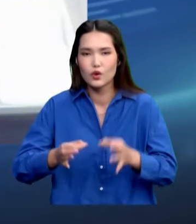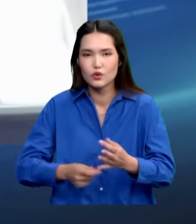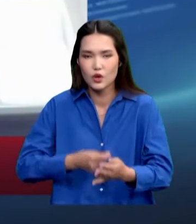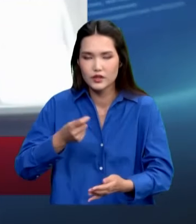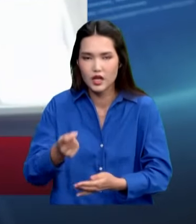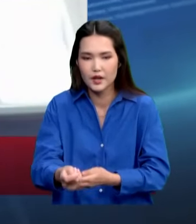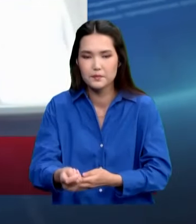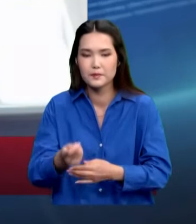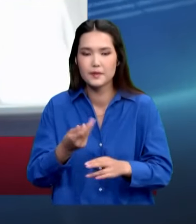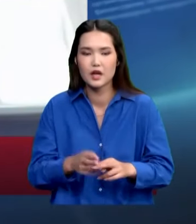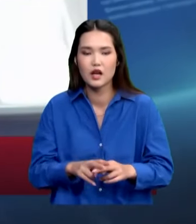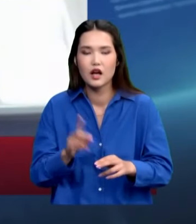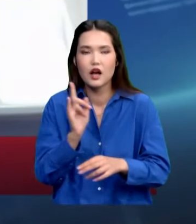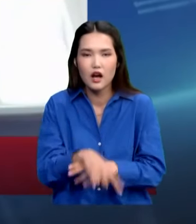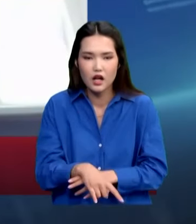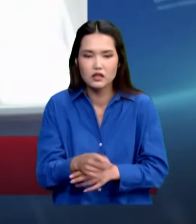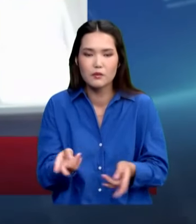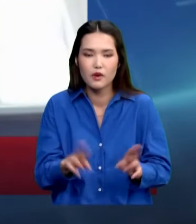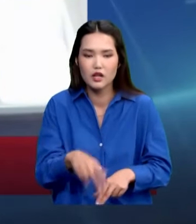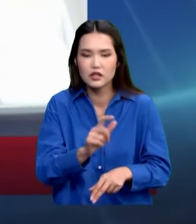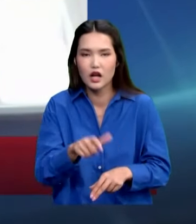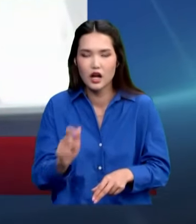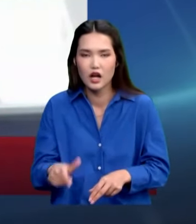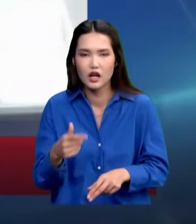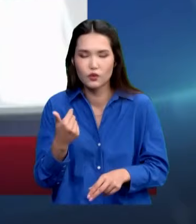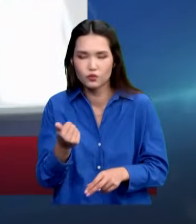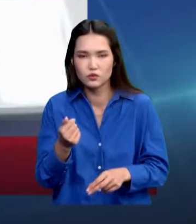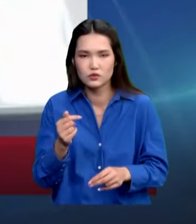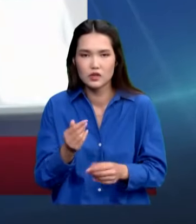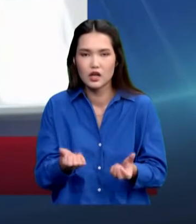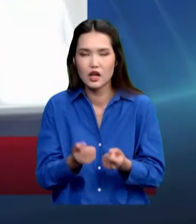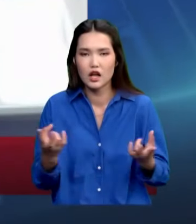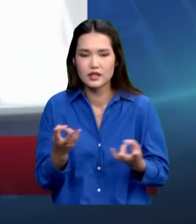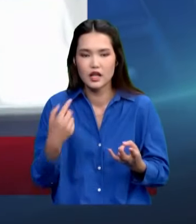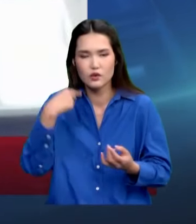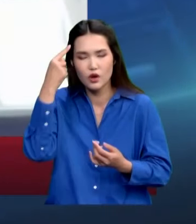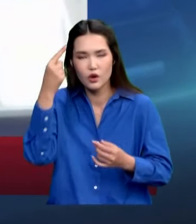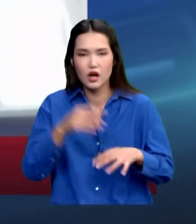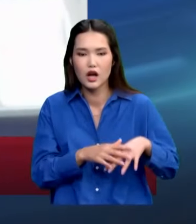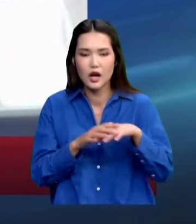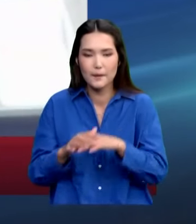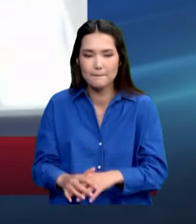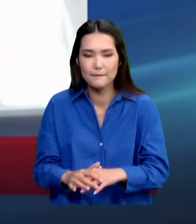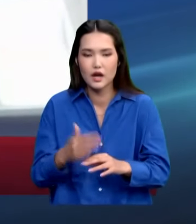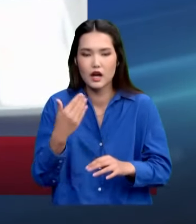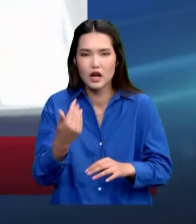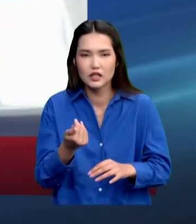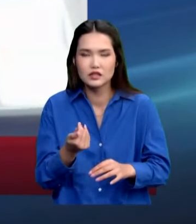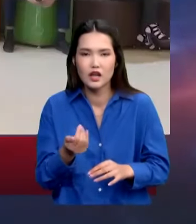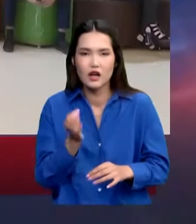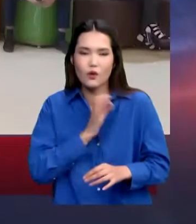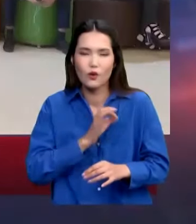жаңағы алданып қалған азаматтан ол ақшаны өндіреді. Мен ойымша банкке бұл қолайлы болып тұрған нәрсе